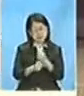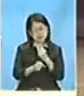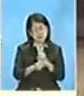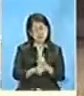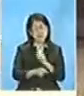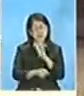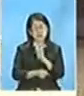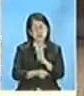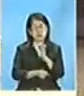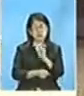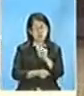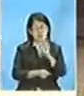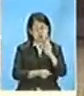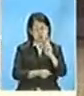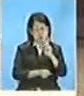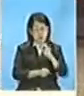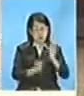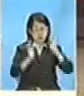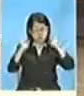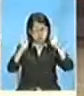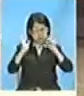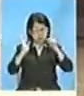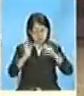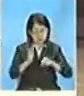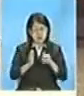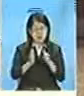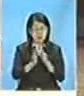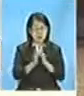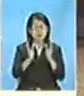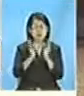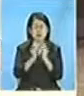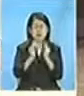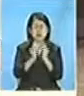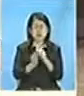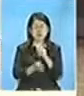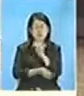ที่นี่กับเวทีของรัฐสภาและเวทีของวุฒิสภา